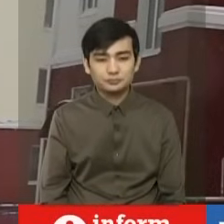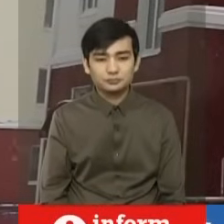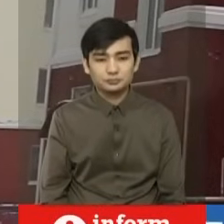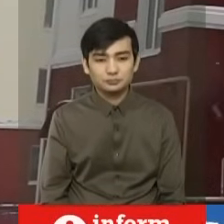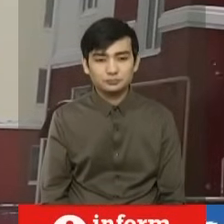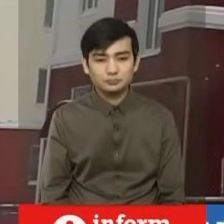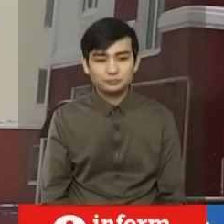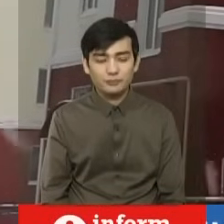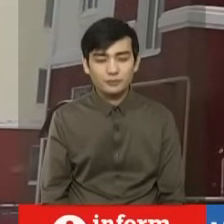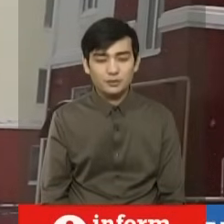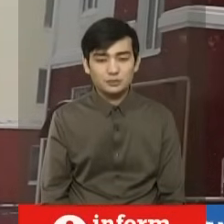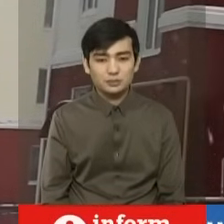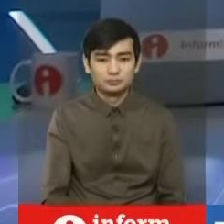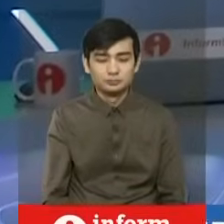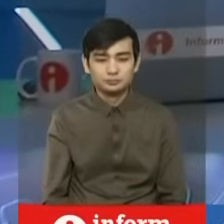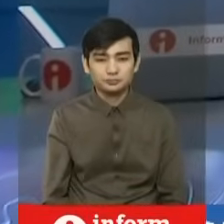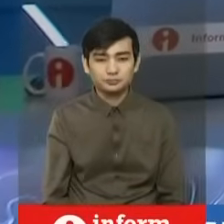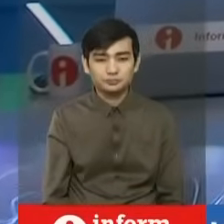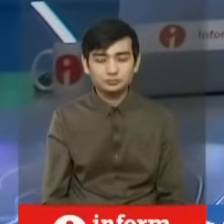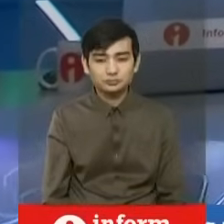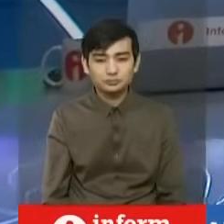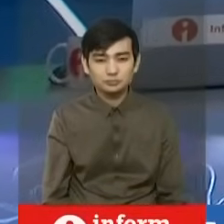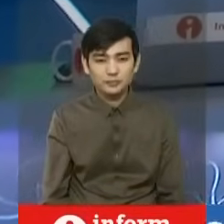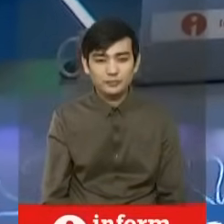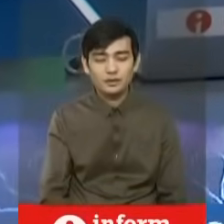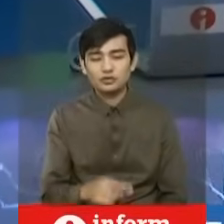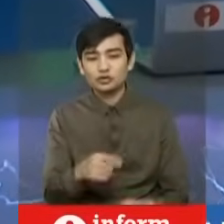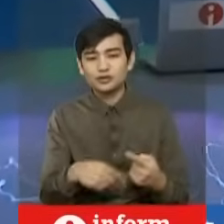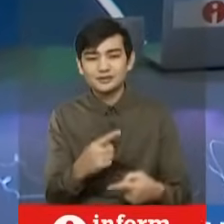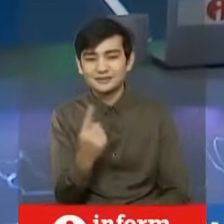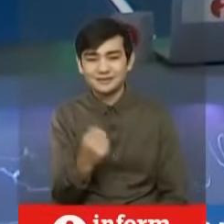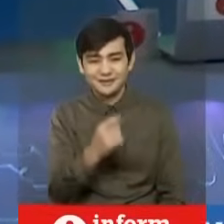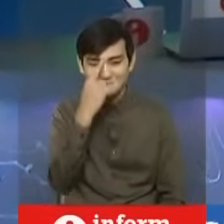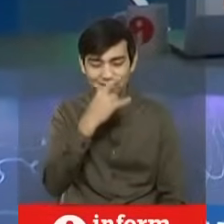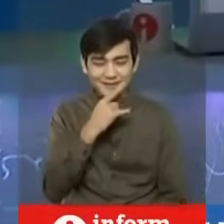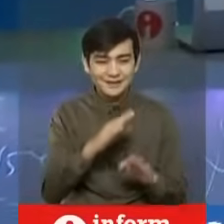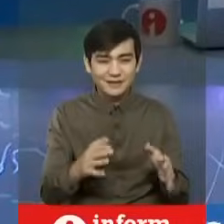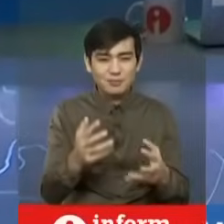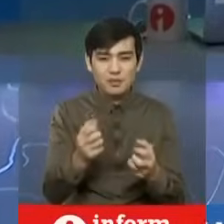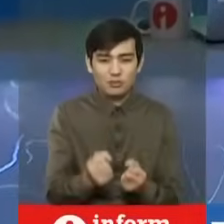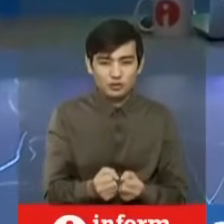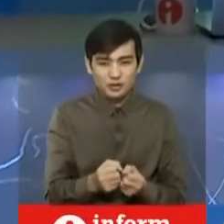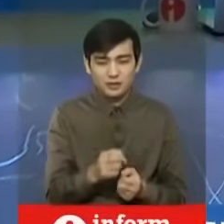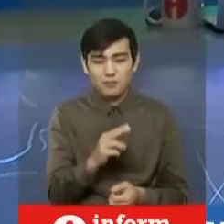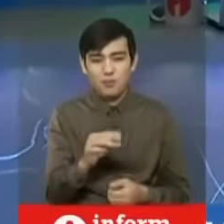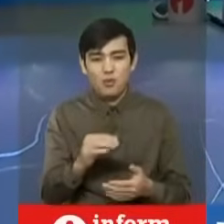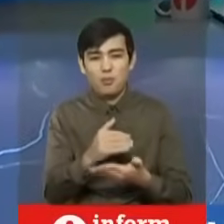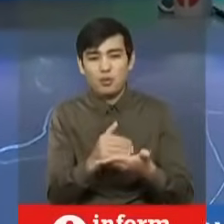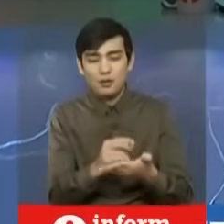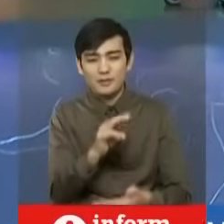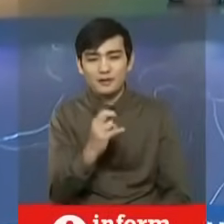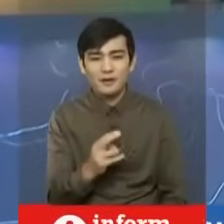кубеев инфорум бюро акту ровно через неделю казахстанские дети получат начисление по программе